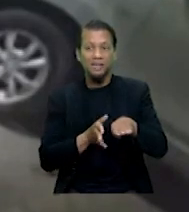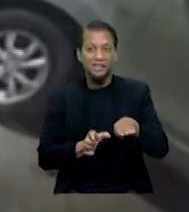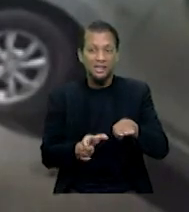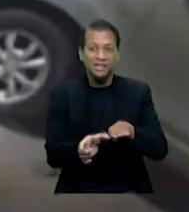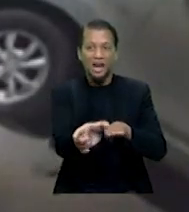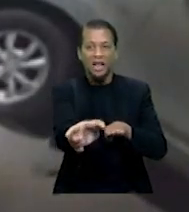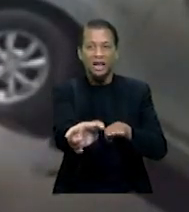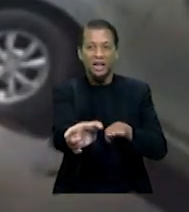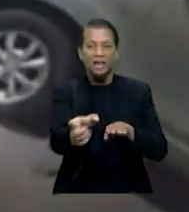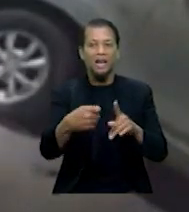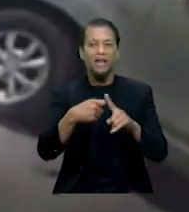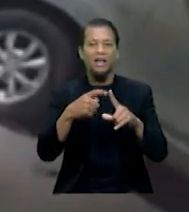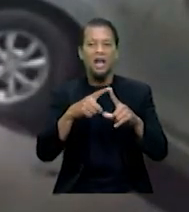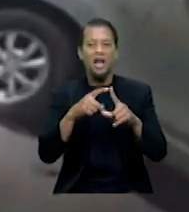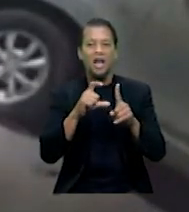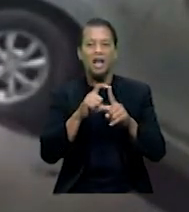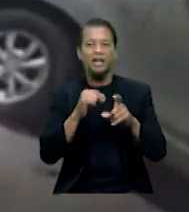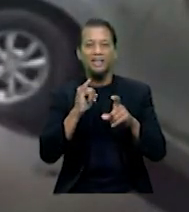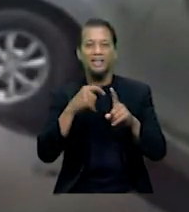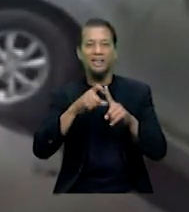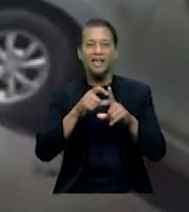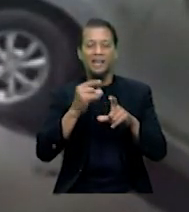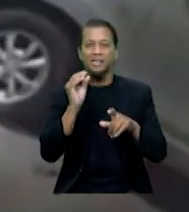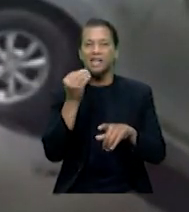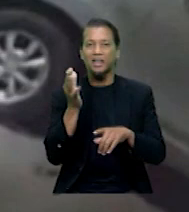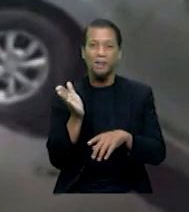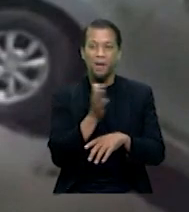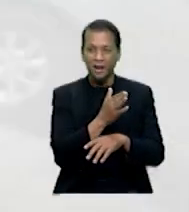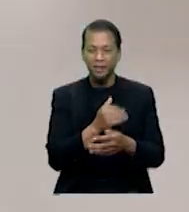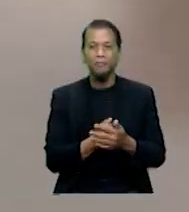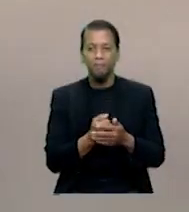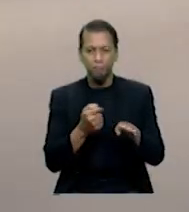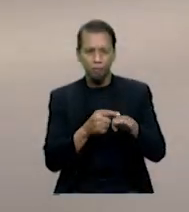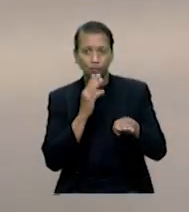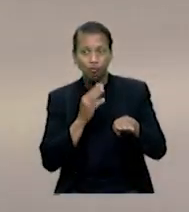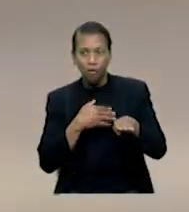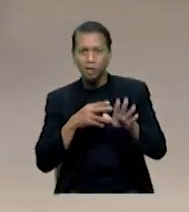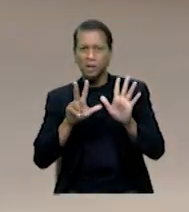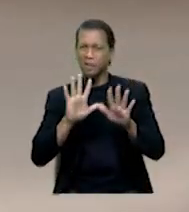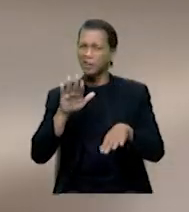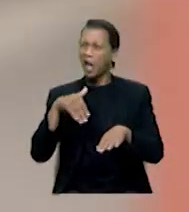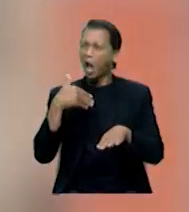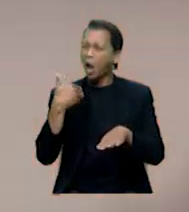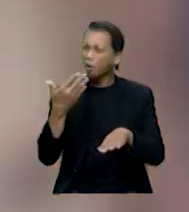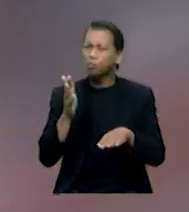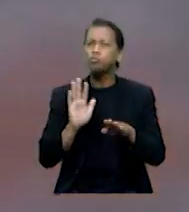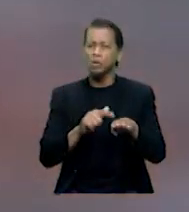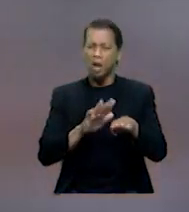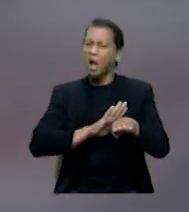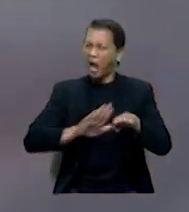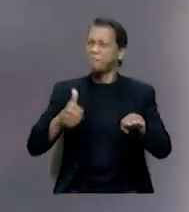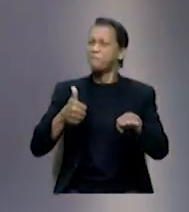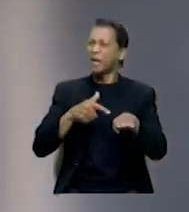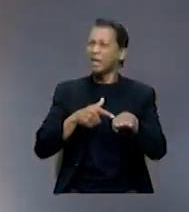hitungan detik. Korban mengaku telah 8 tahun memarkirkan mobilnya di lokasi. Sekelompok orang diduga debt collector menganiaya pengemudi